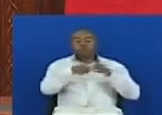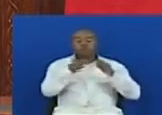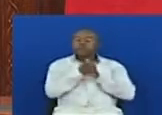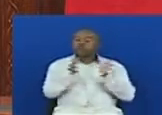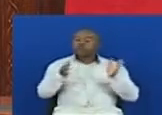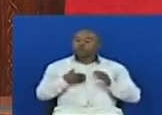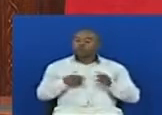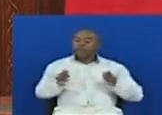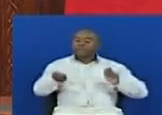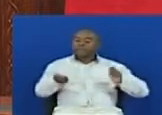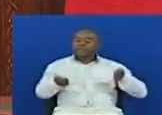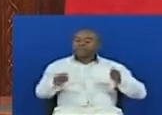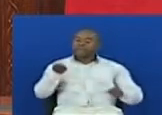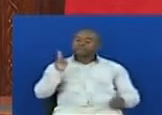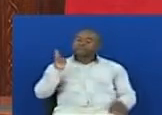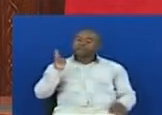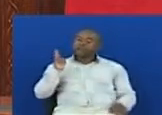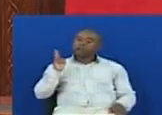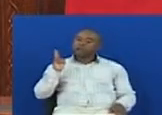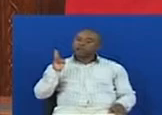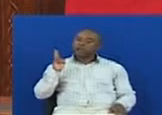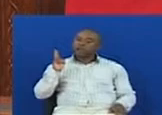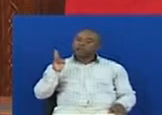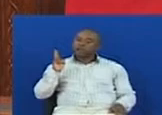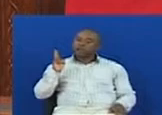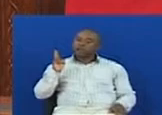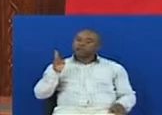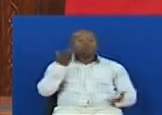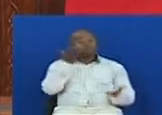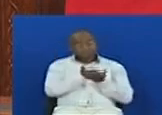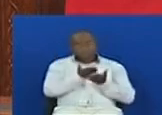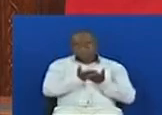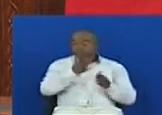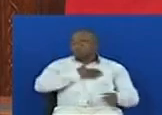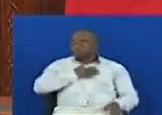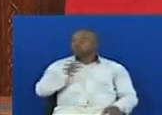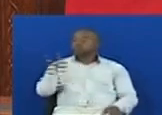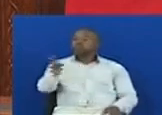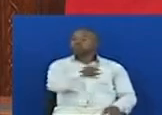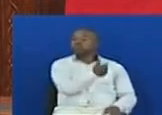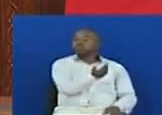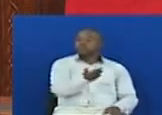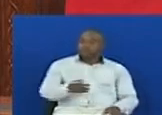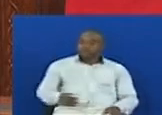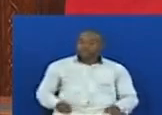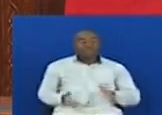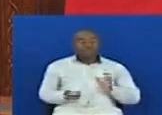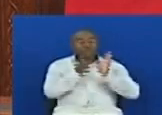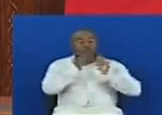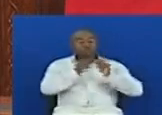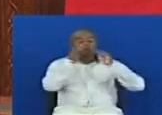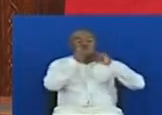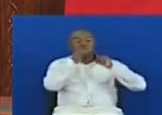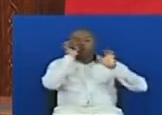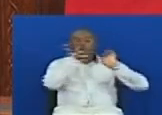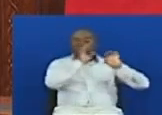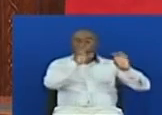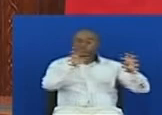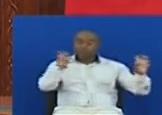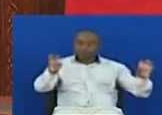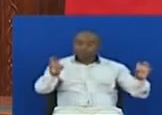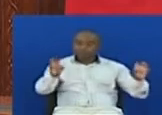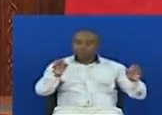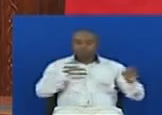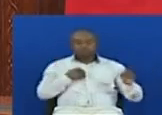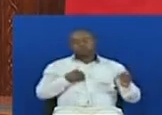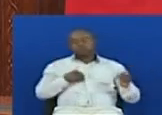asilia, na wameongea shahidi walikuwepo wenzangu kuwa hata mtu kama una nyumba ya udongo utafungiwa mtambo